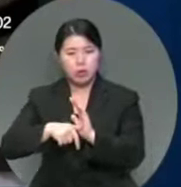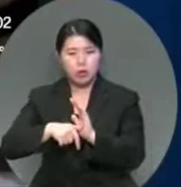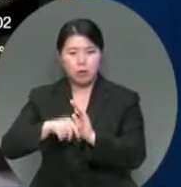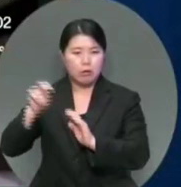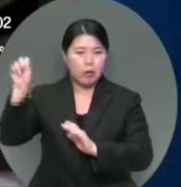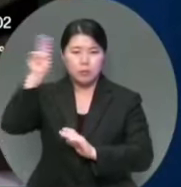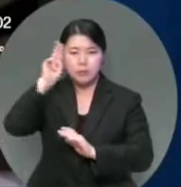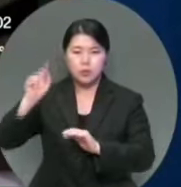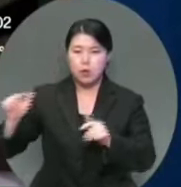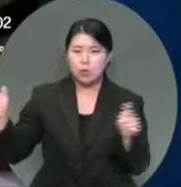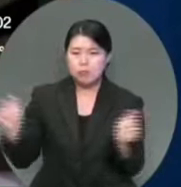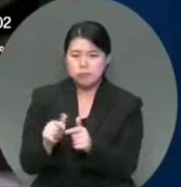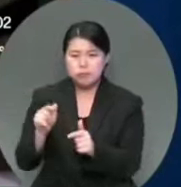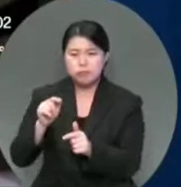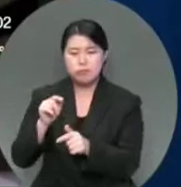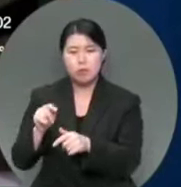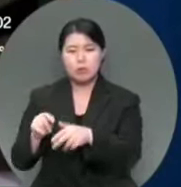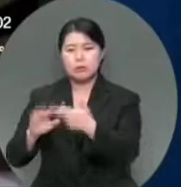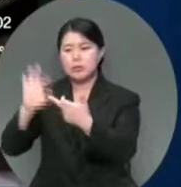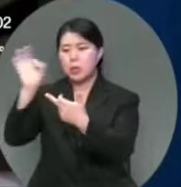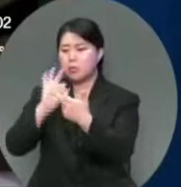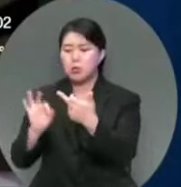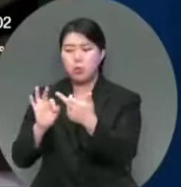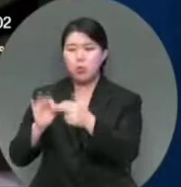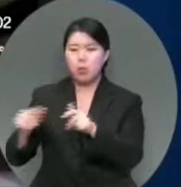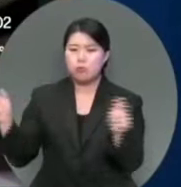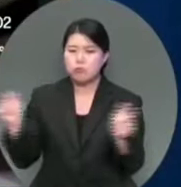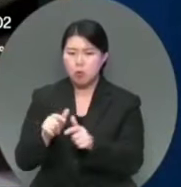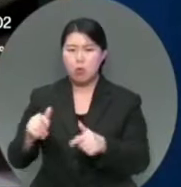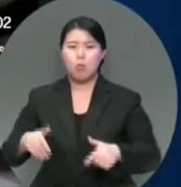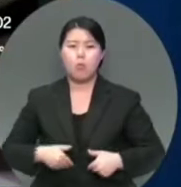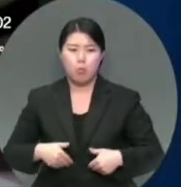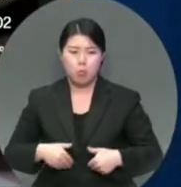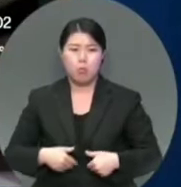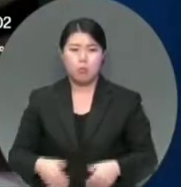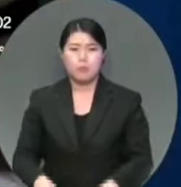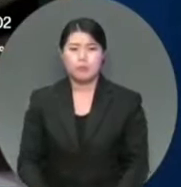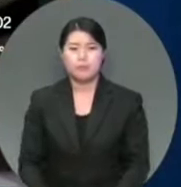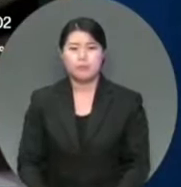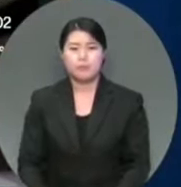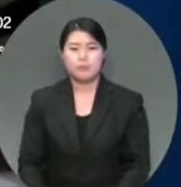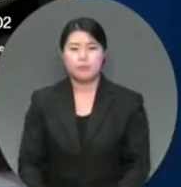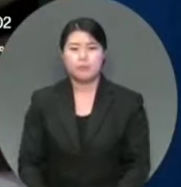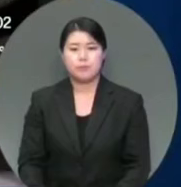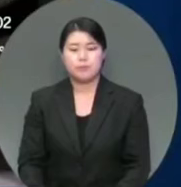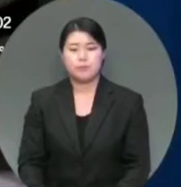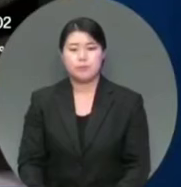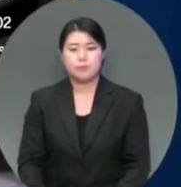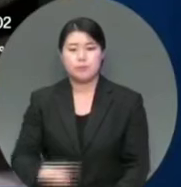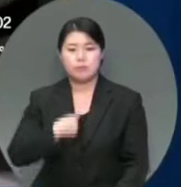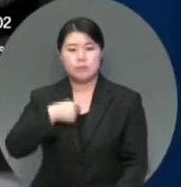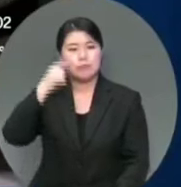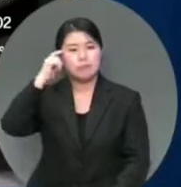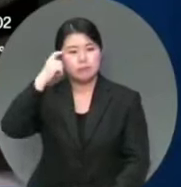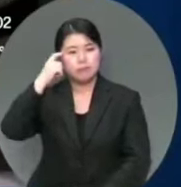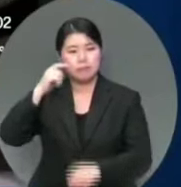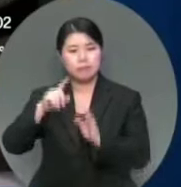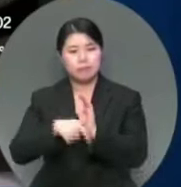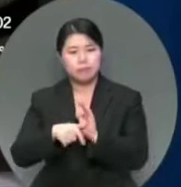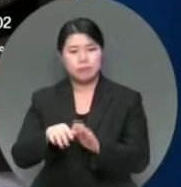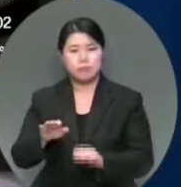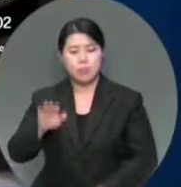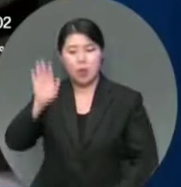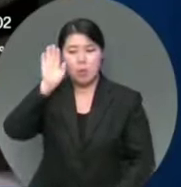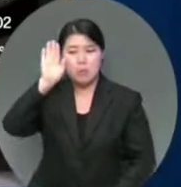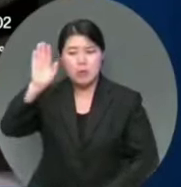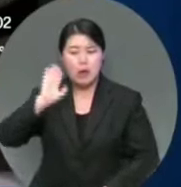한꺼번에 17%까지 감액해야 되는 경우가 생길 수도 있습니다. 제가 볼 때는 미래 세대 혹은 차기